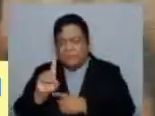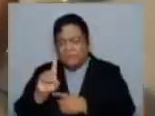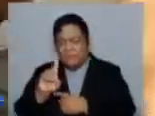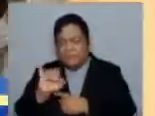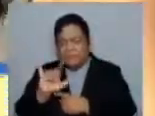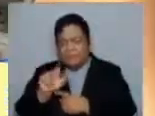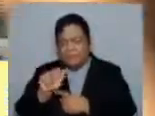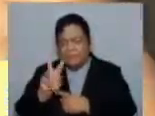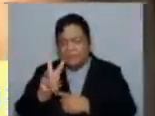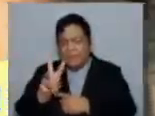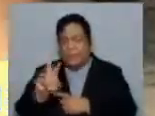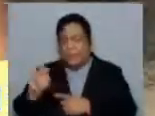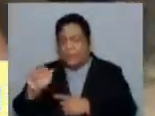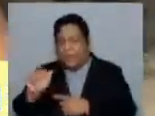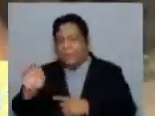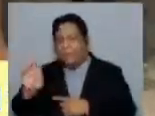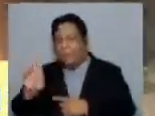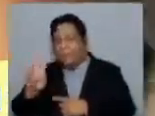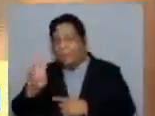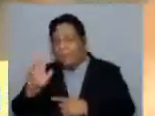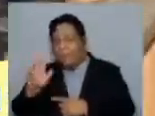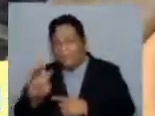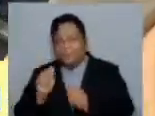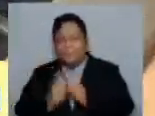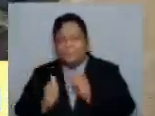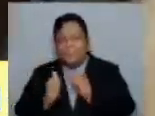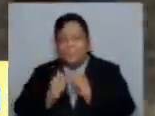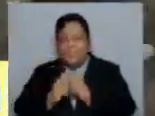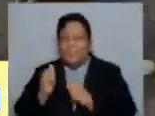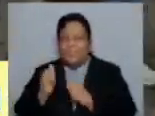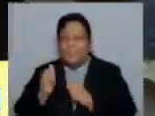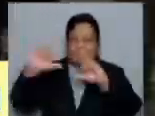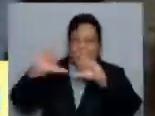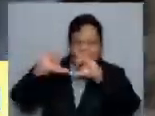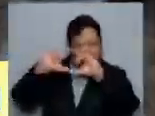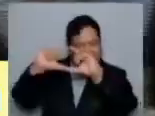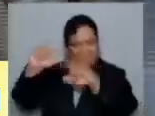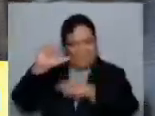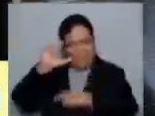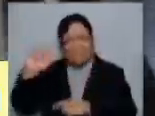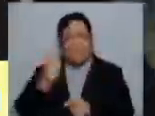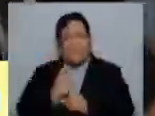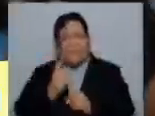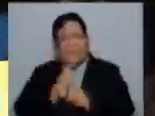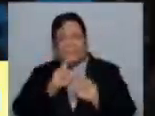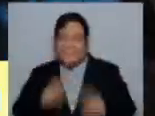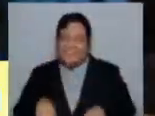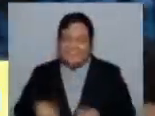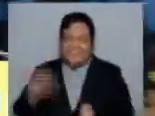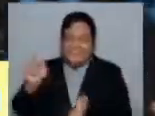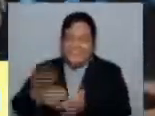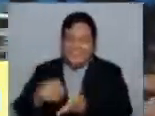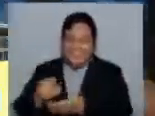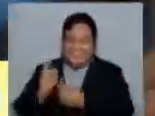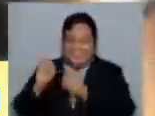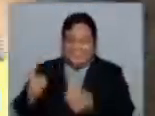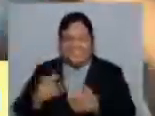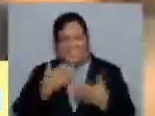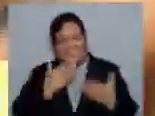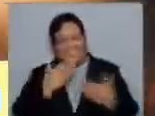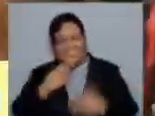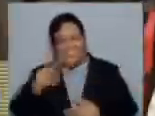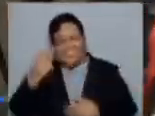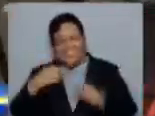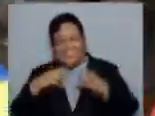buwan. Si kuya naman eh. Oh, bala sa'yo. Maraming salamat po sa ano, unang irit sa giving. Thank you